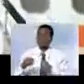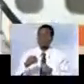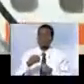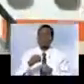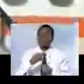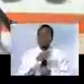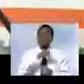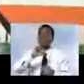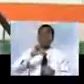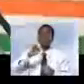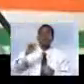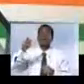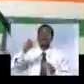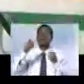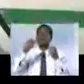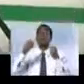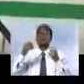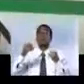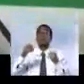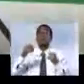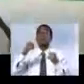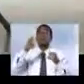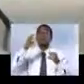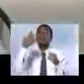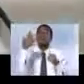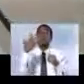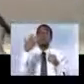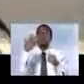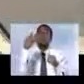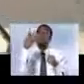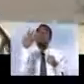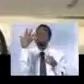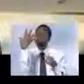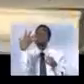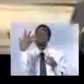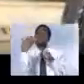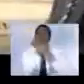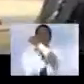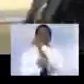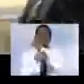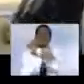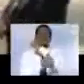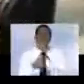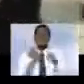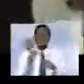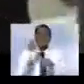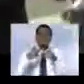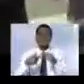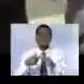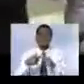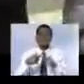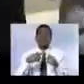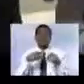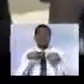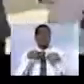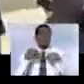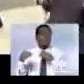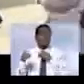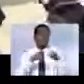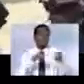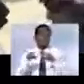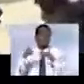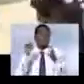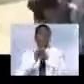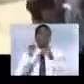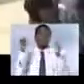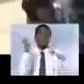qui composent ce groupe, à savoir le Brésil, la Russie, l'Inde, la Chine et l'Afrique du Sud, South Africa pour parler